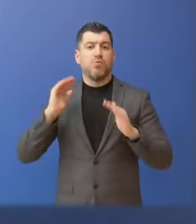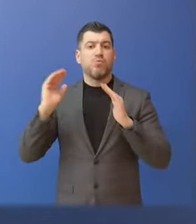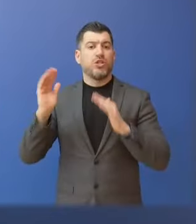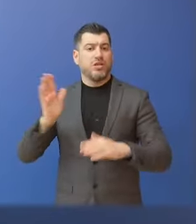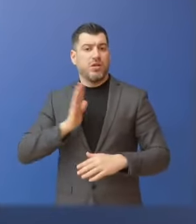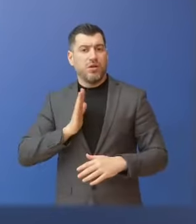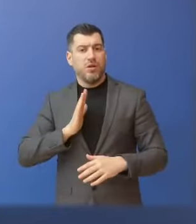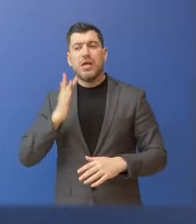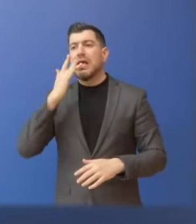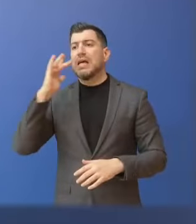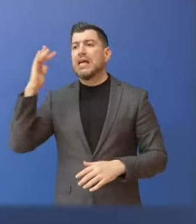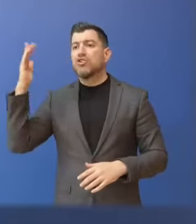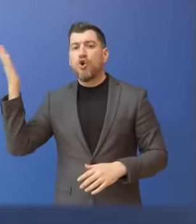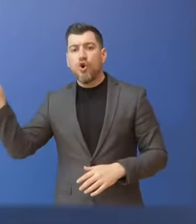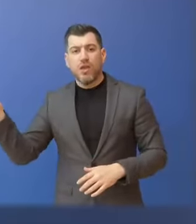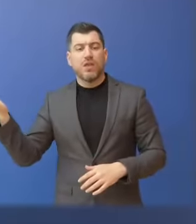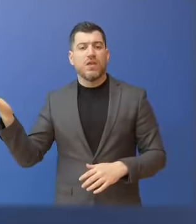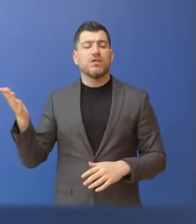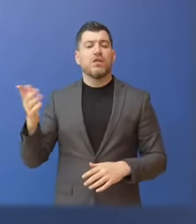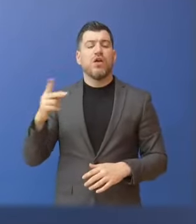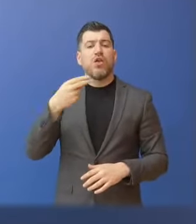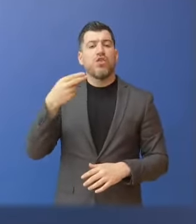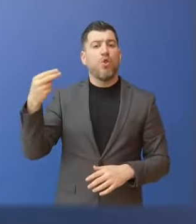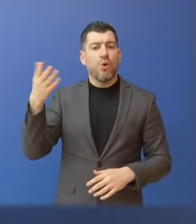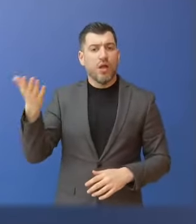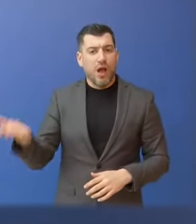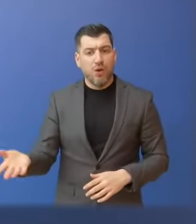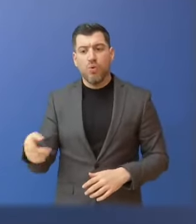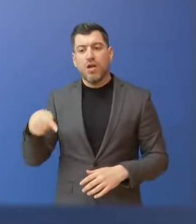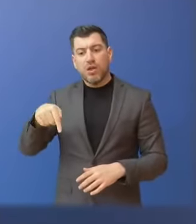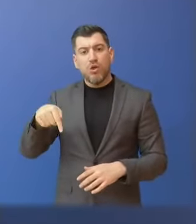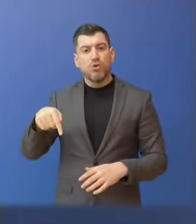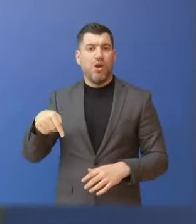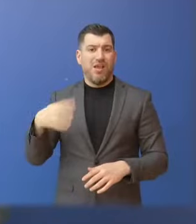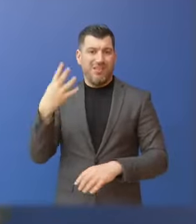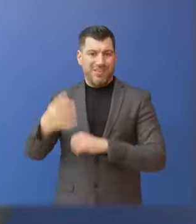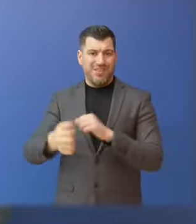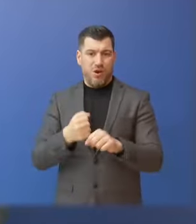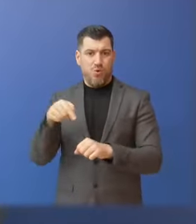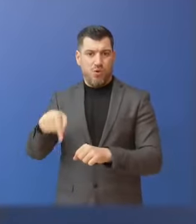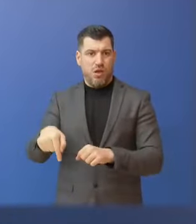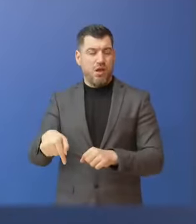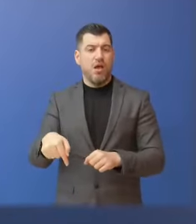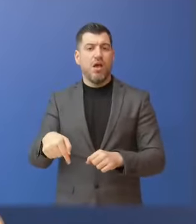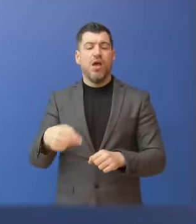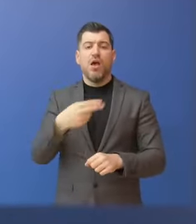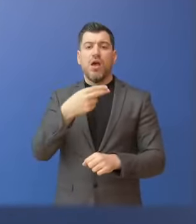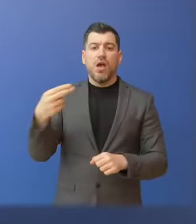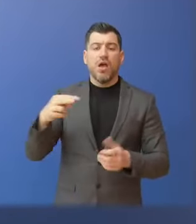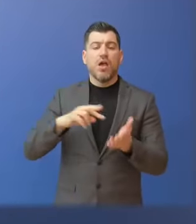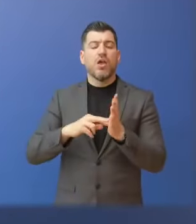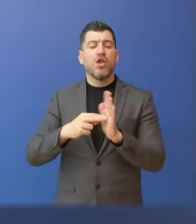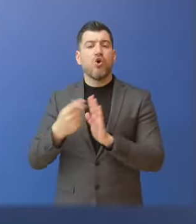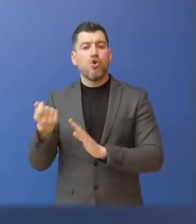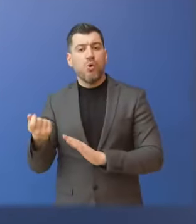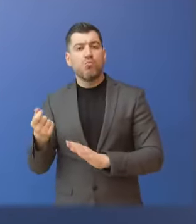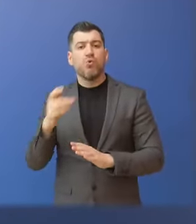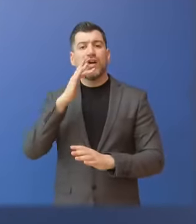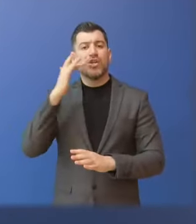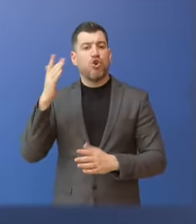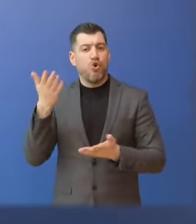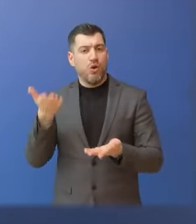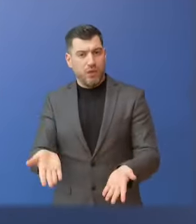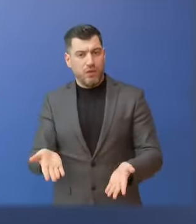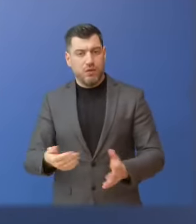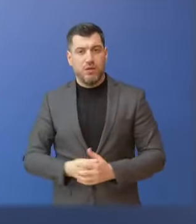χρυσοχοίδη τον κύριο θεοδωρικάκο και προφανώς και τη δεύτερη τετραετία τον κύριο μηταράκη τον κύριο οικονόμου και τώρα ξανά τον κύριο χρυσοχοίδη αλλά κυρίως